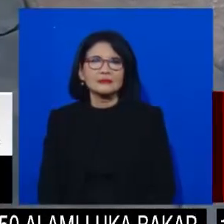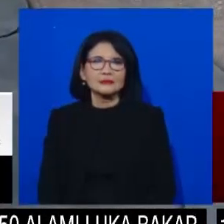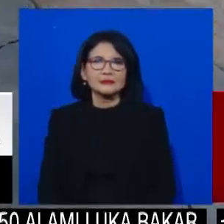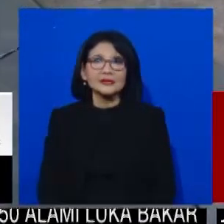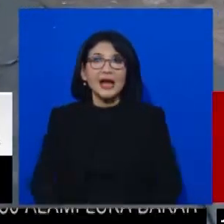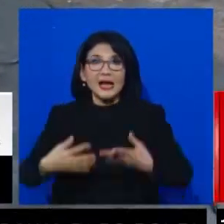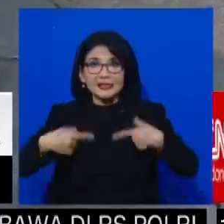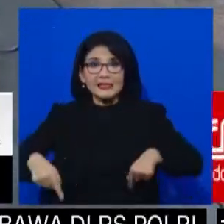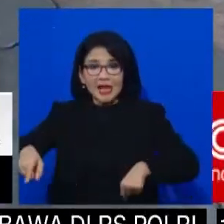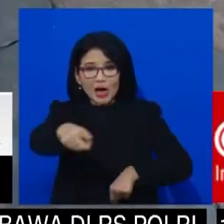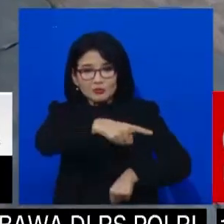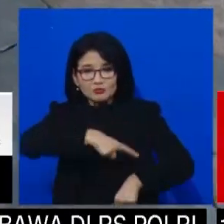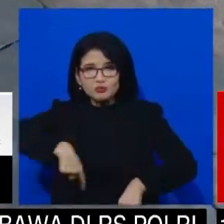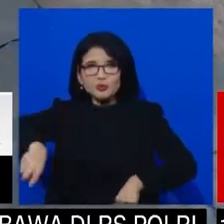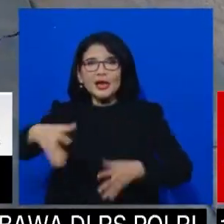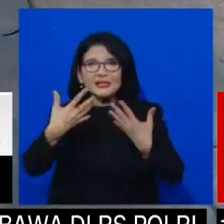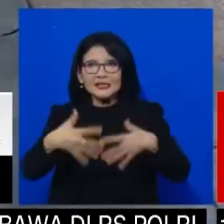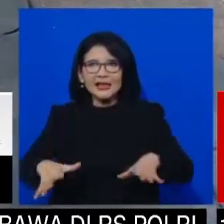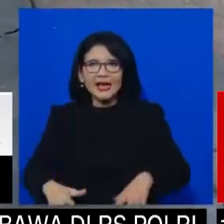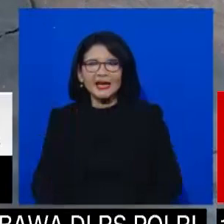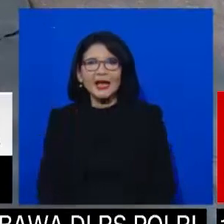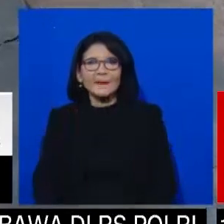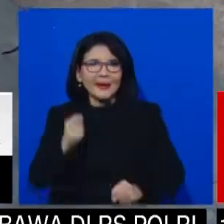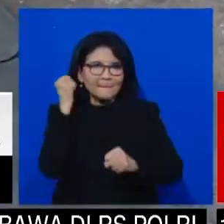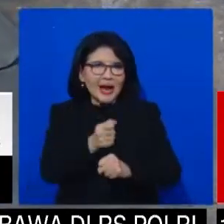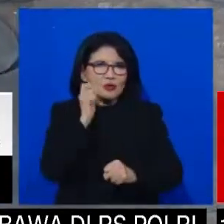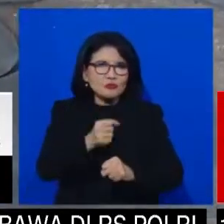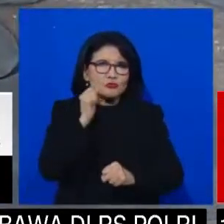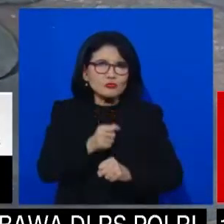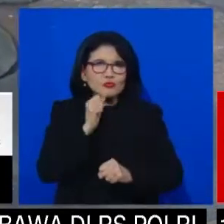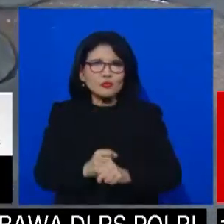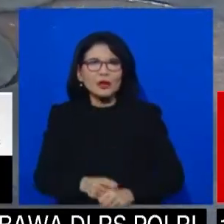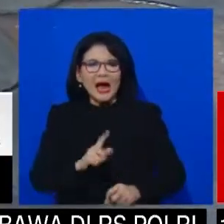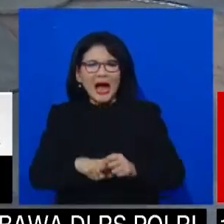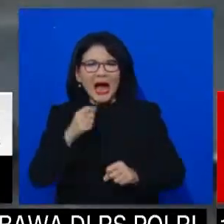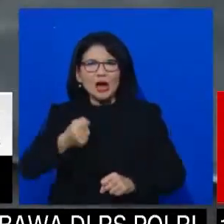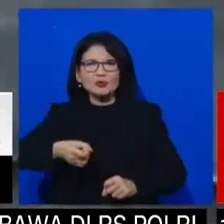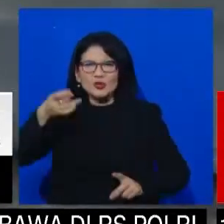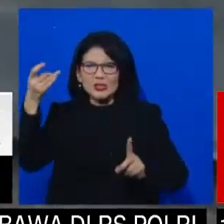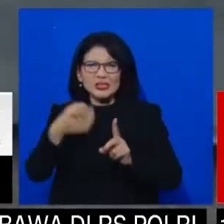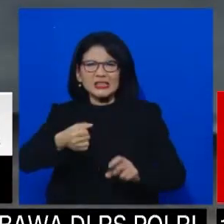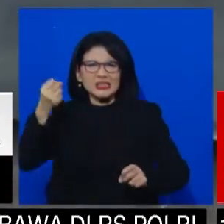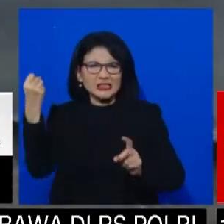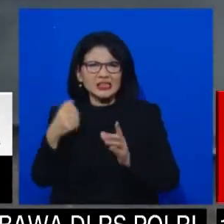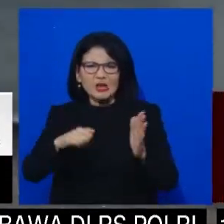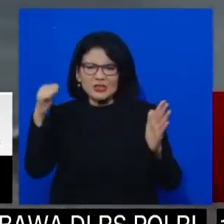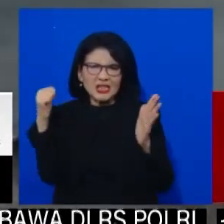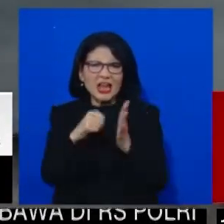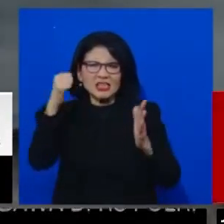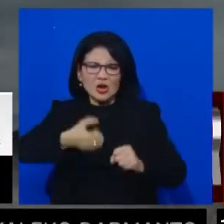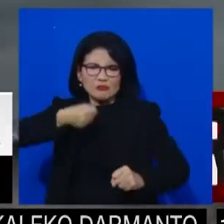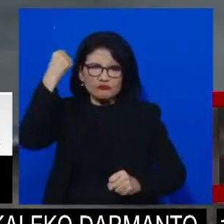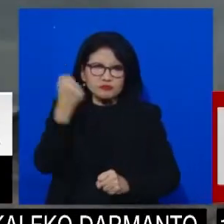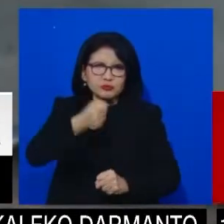Setelah pola selesai, plat baja dipotong menggunakan palu dan betel. Pukulan harus keras dan akurat agar baja bisa terpotong.